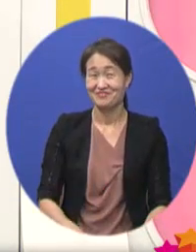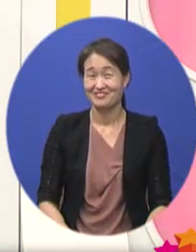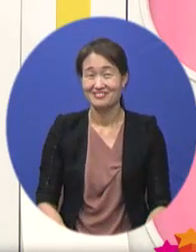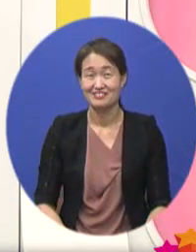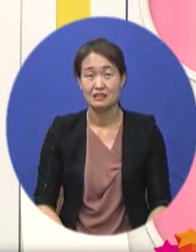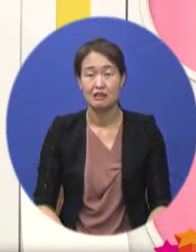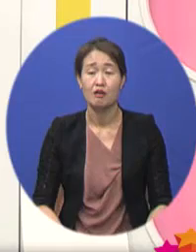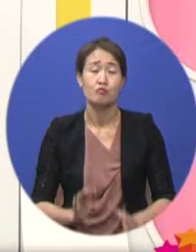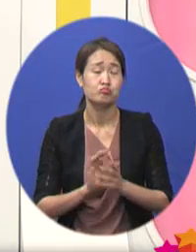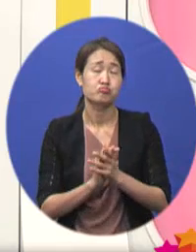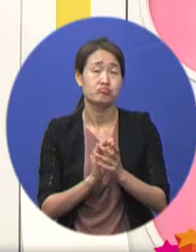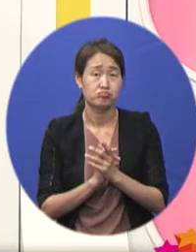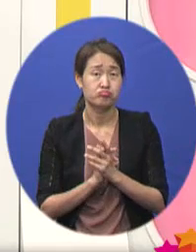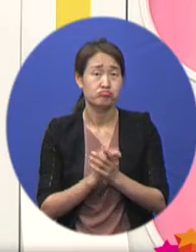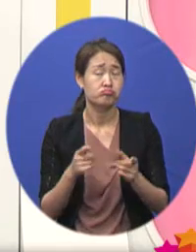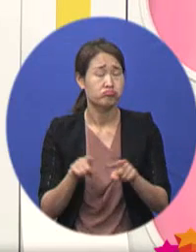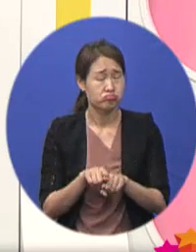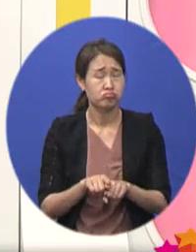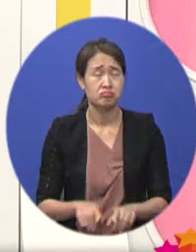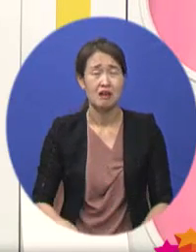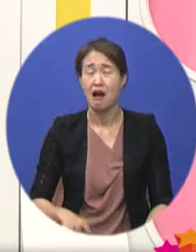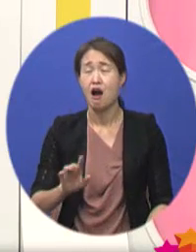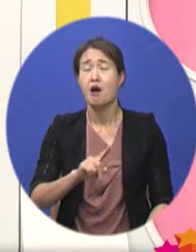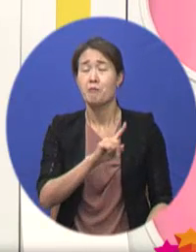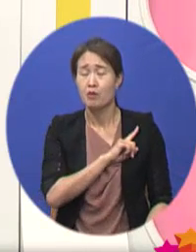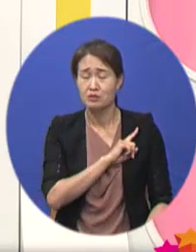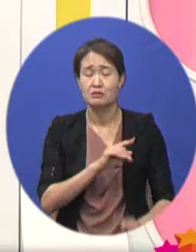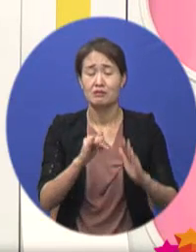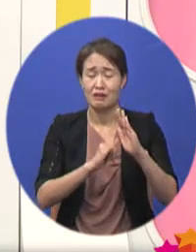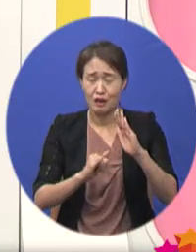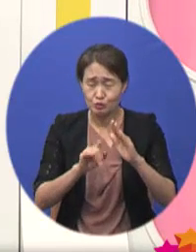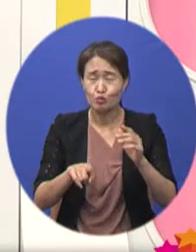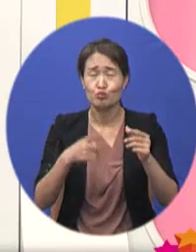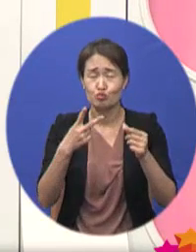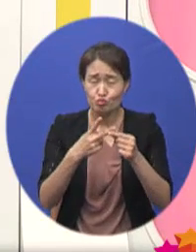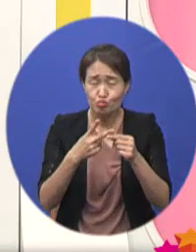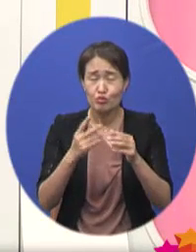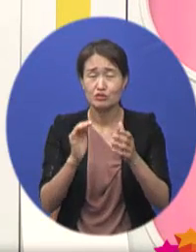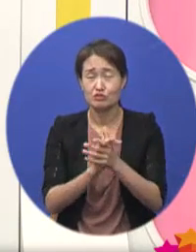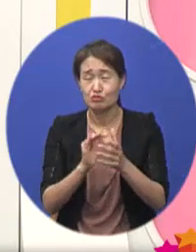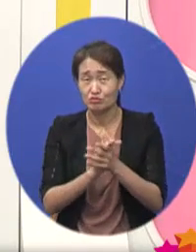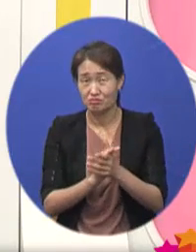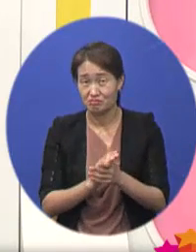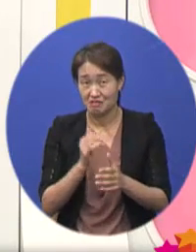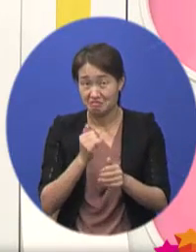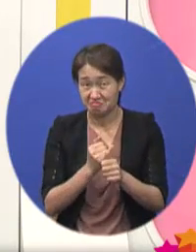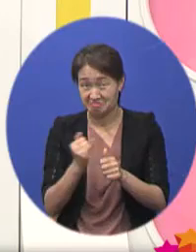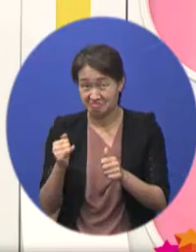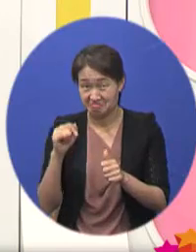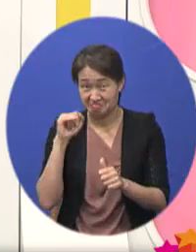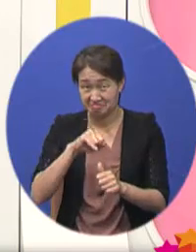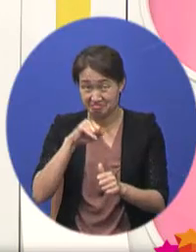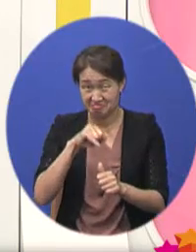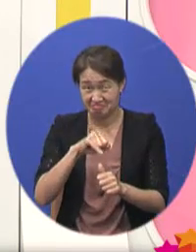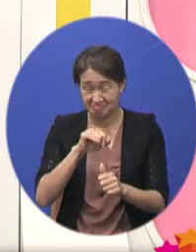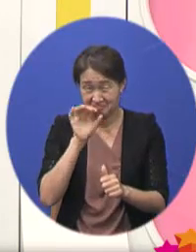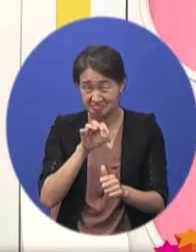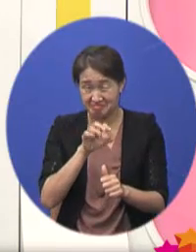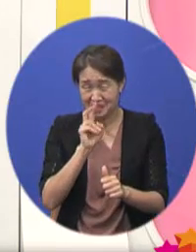예, 친구들도 데리고 가야 되나. 순서가 그거 같은데. 친구가 1번인데요? 괜히 또 아내분께 혼날라고 지금 말씀 그렇게 하시다가.